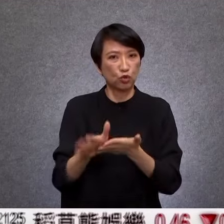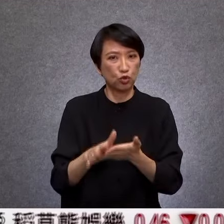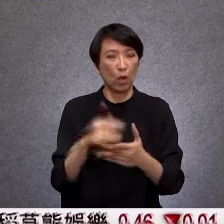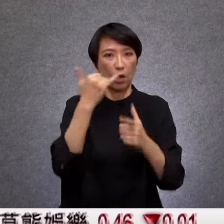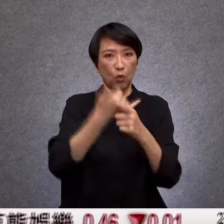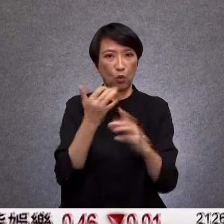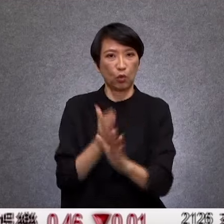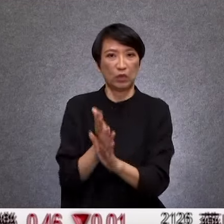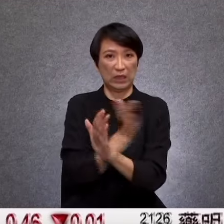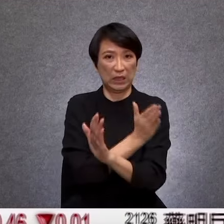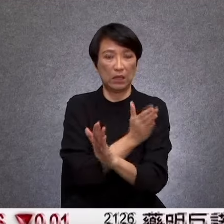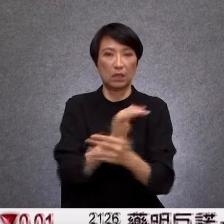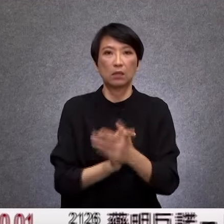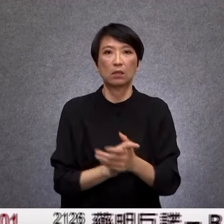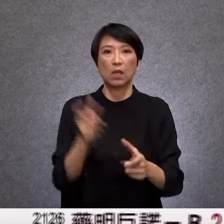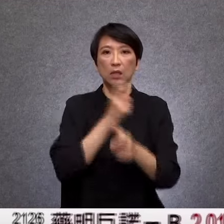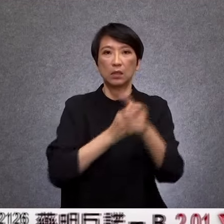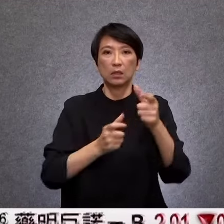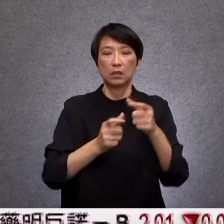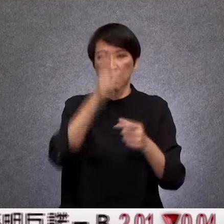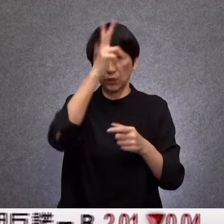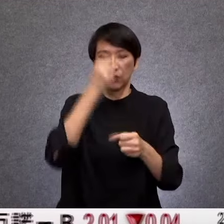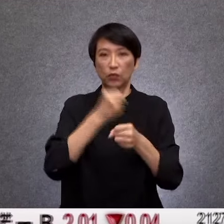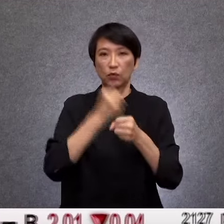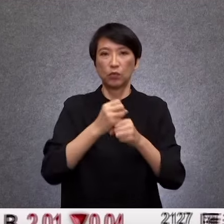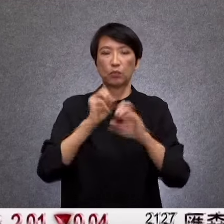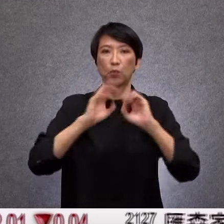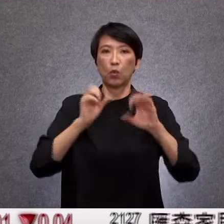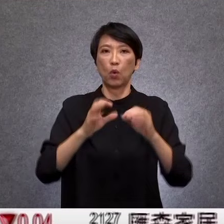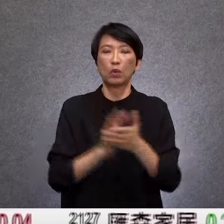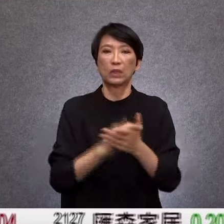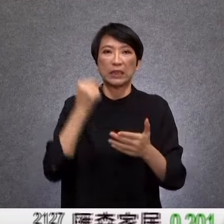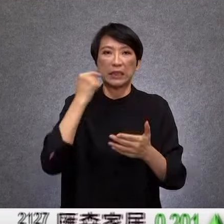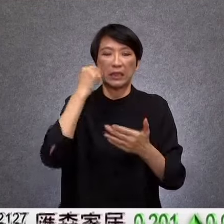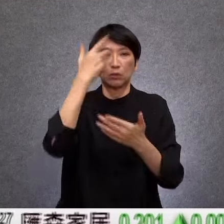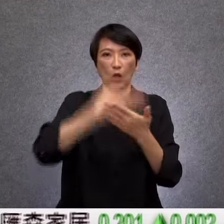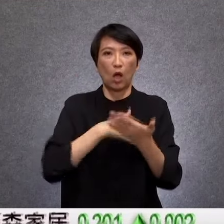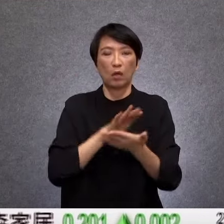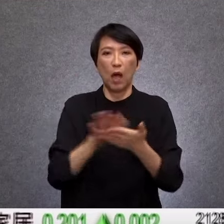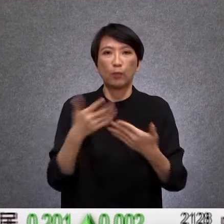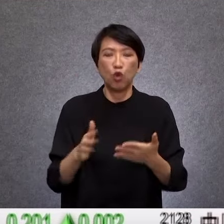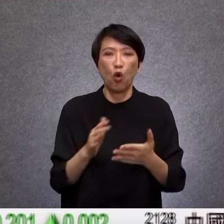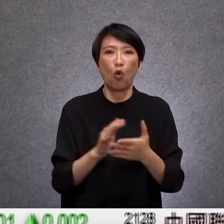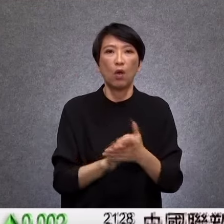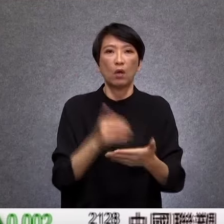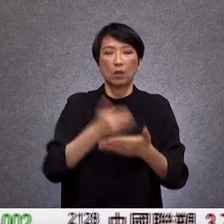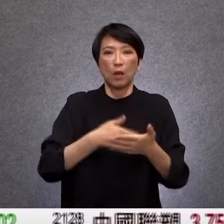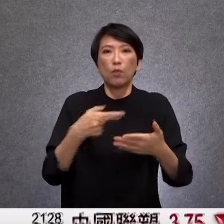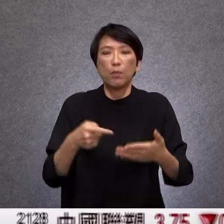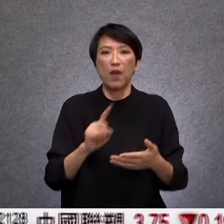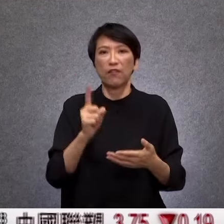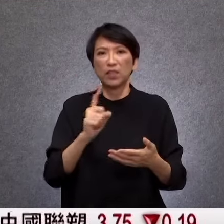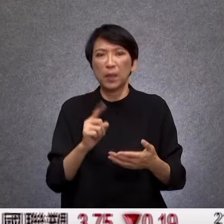經全面撤辣啦。仲要唔夠半年前，我哋其實施政報告先至叫做減咗辣嘅啫喎。咁呢半年或者呢個幾月